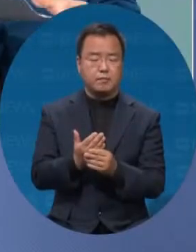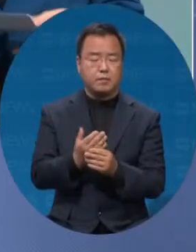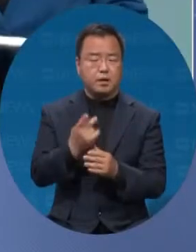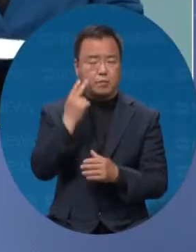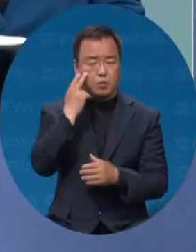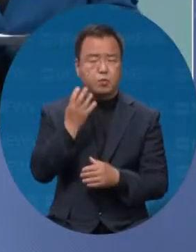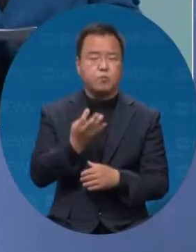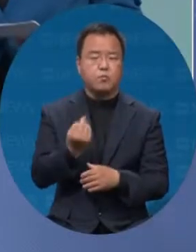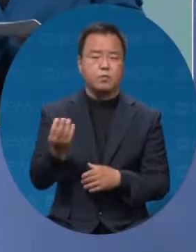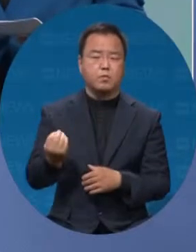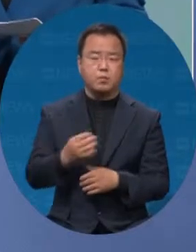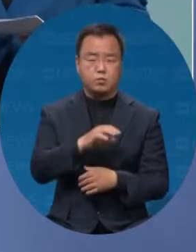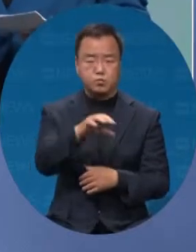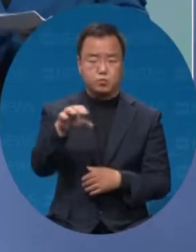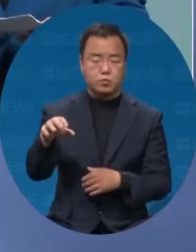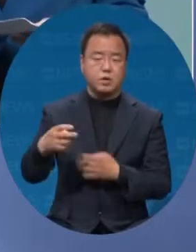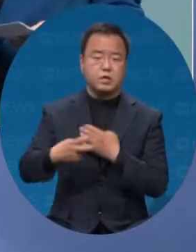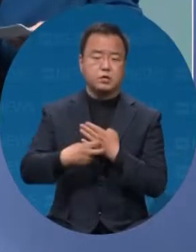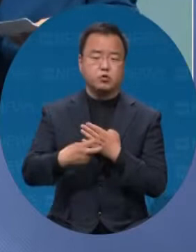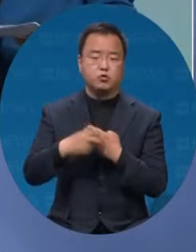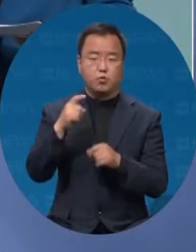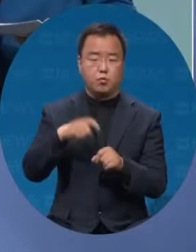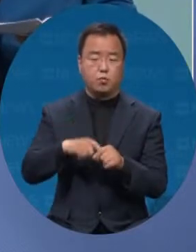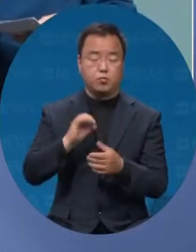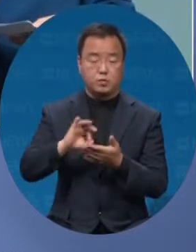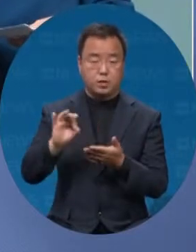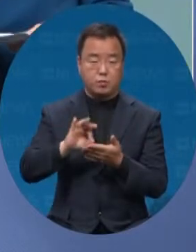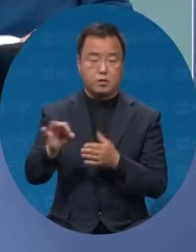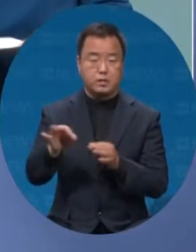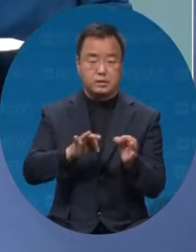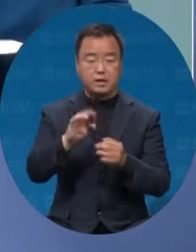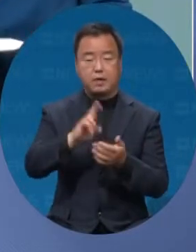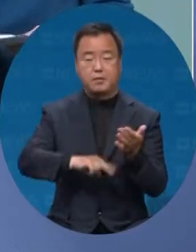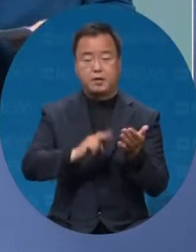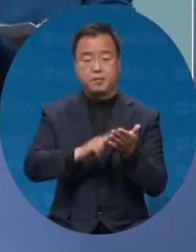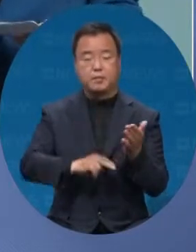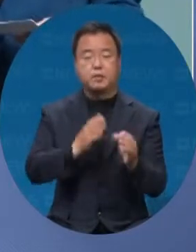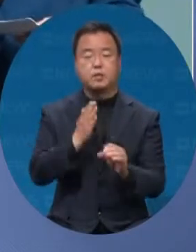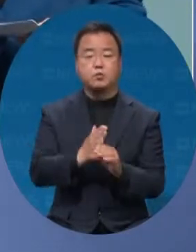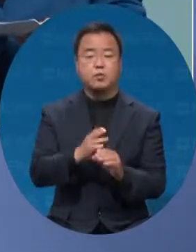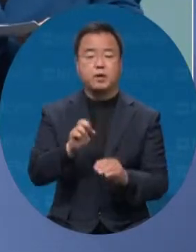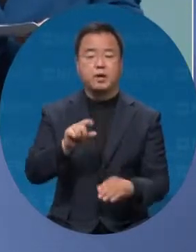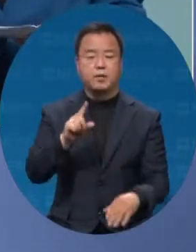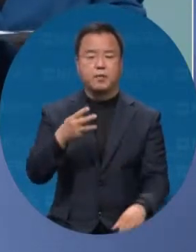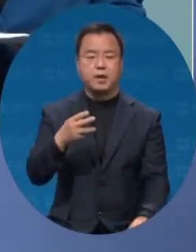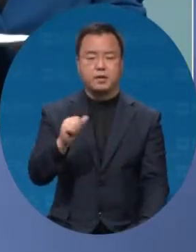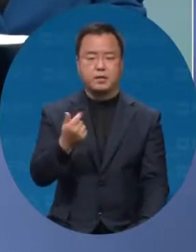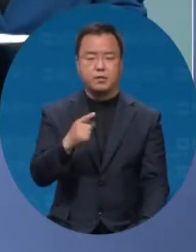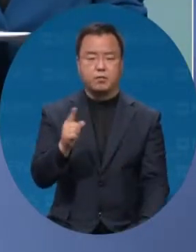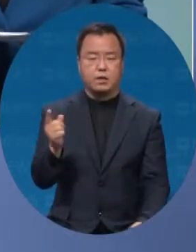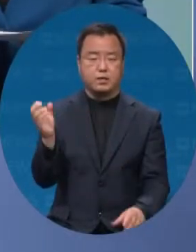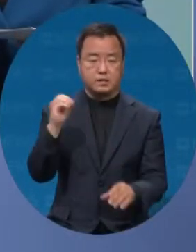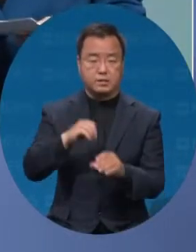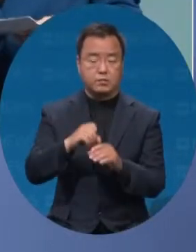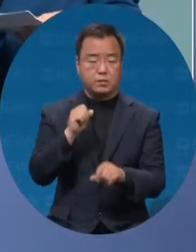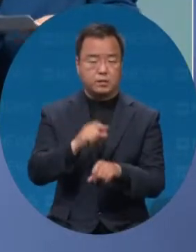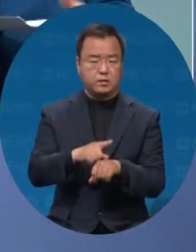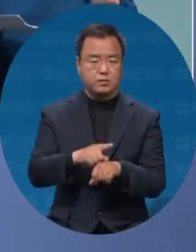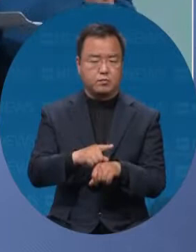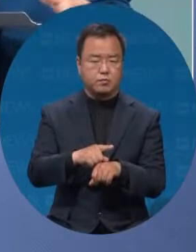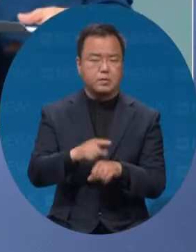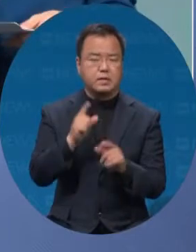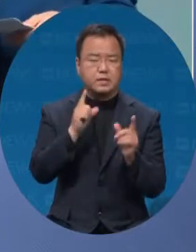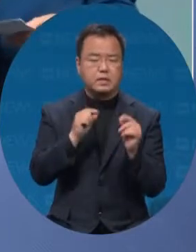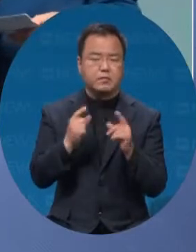의료 형으로 각광받으며 시중에 유통되고 있습니다 이 마리아 나의 활성 성분인 thc 가 함유된 식품을 섭취한